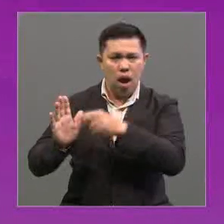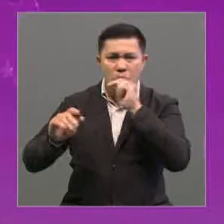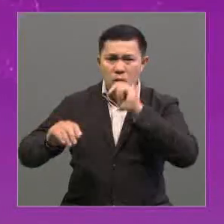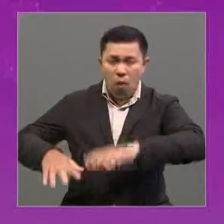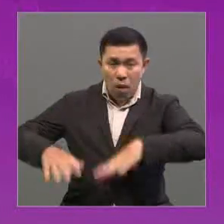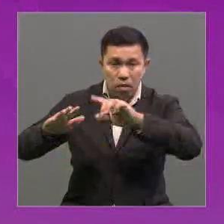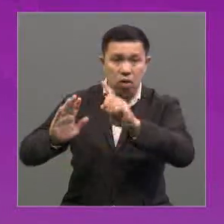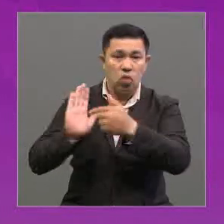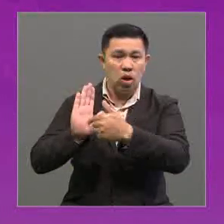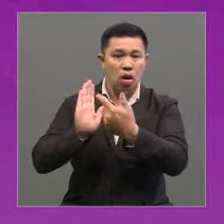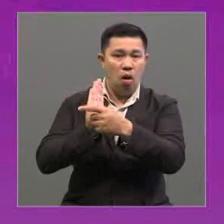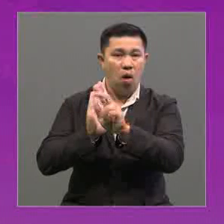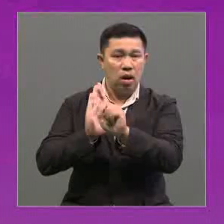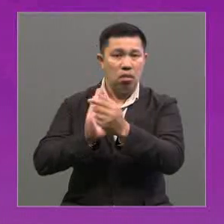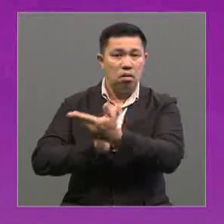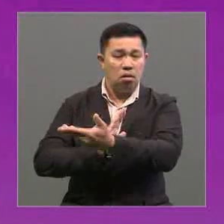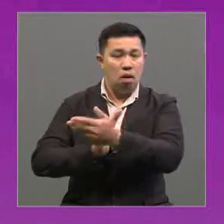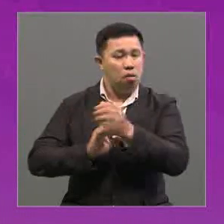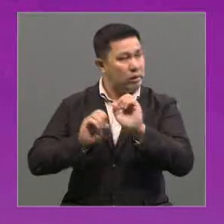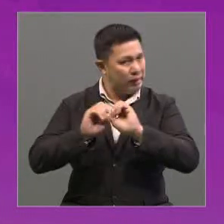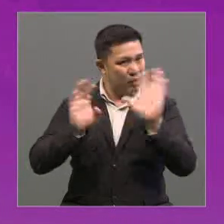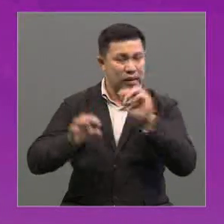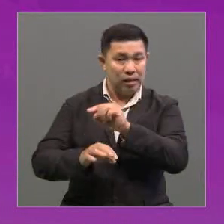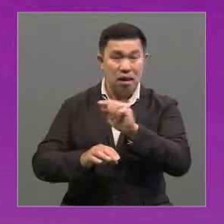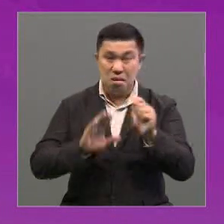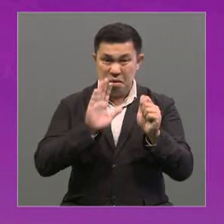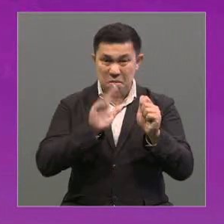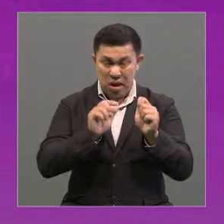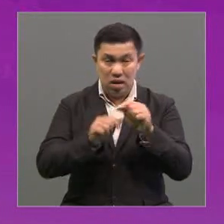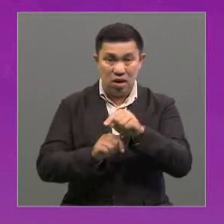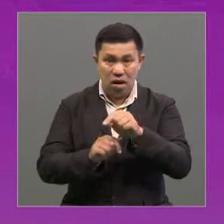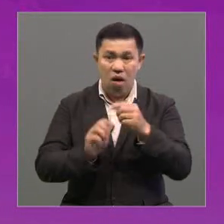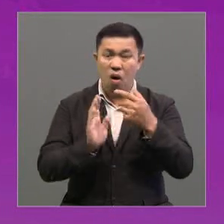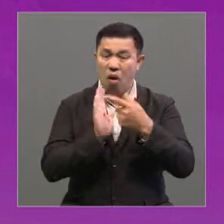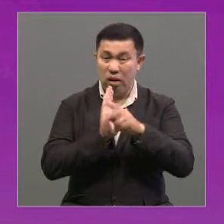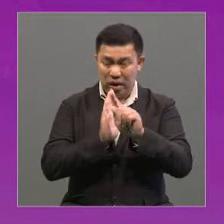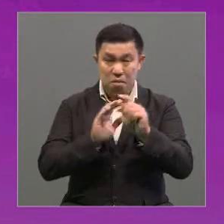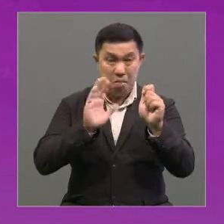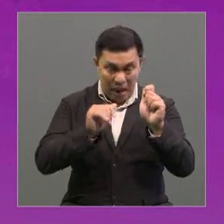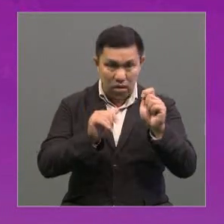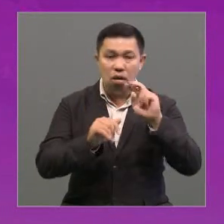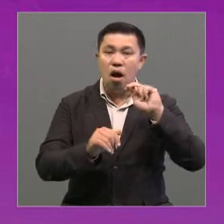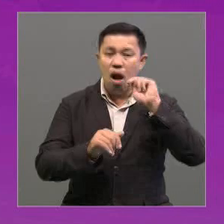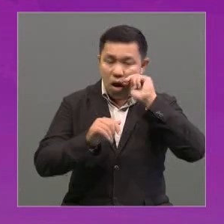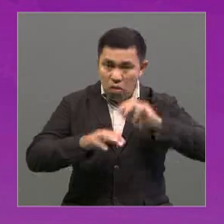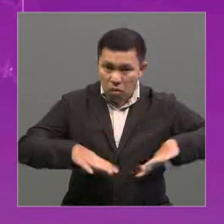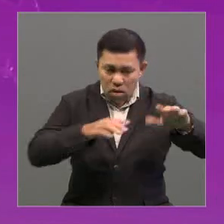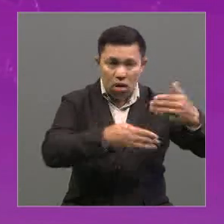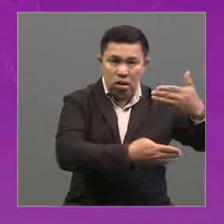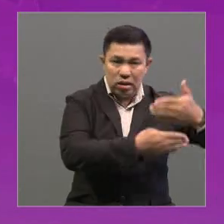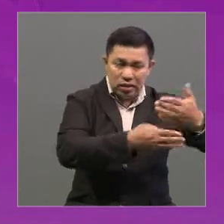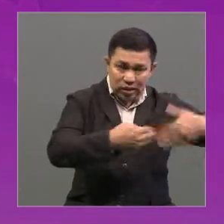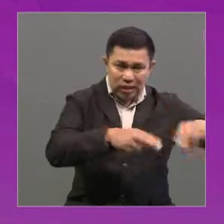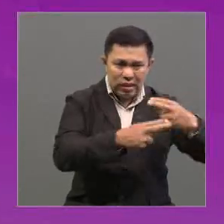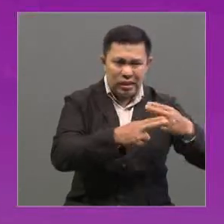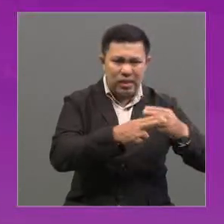เช่นที่จอดขอนแก่นอันนี้เห็นกันได้อย่างชัดเจนทีเดียวในเขตเทศบาลเนี่ยขอนแก่นน้ำท่วมนะแต่ถ้าคุณผู้ชมไปดูแถวๆเขื่อนอุบลรัตน์